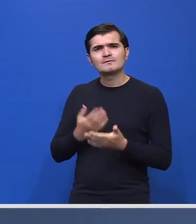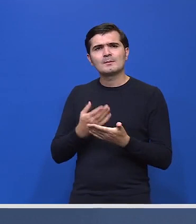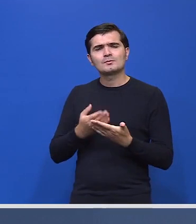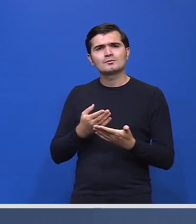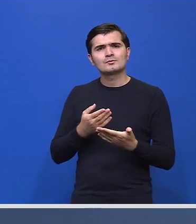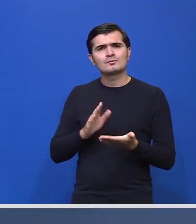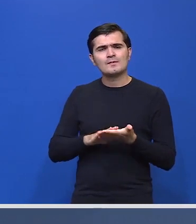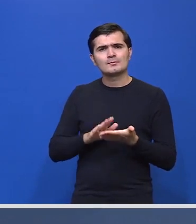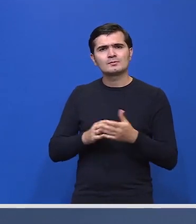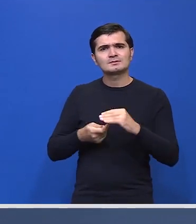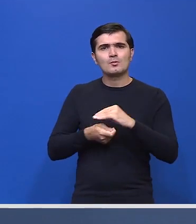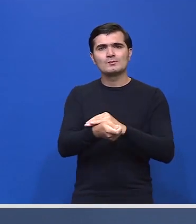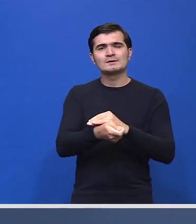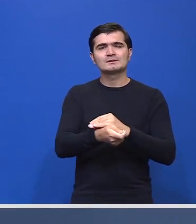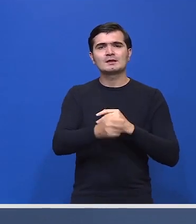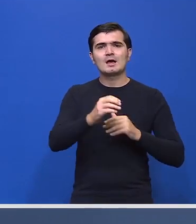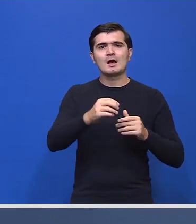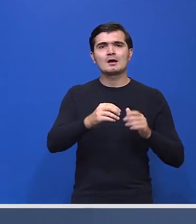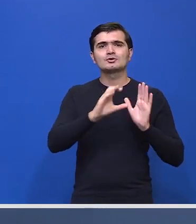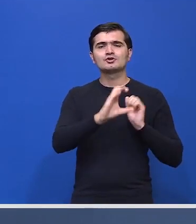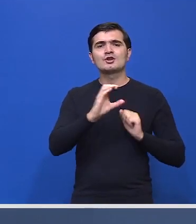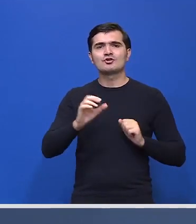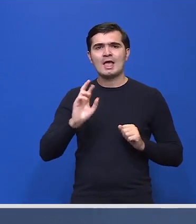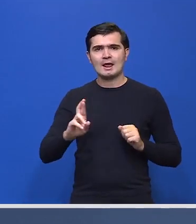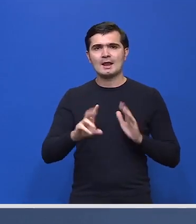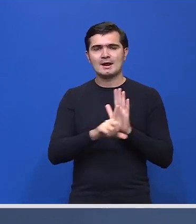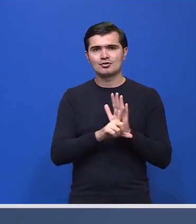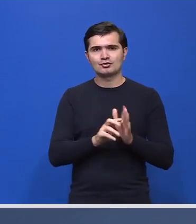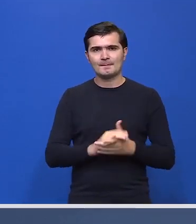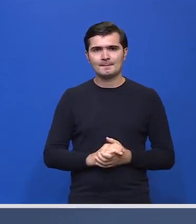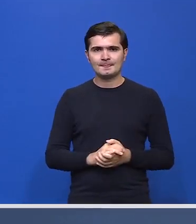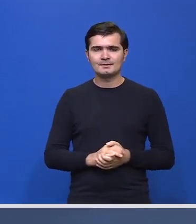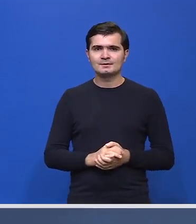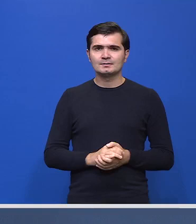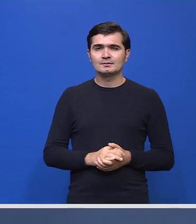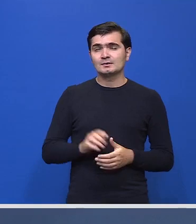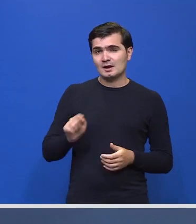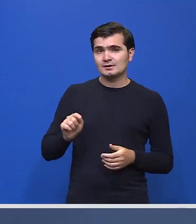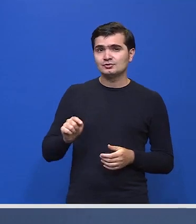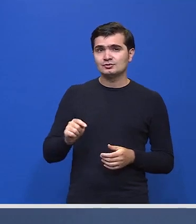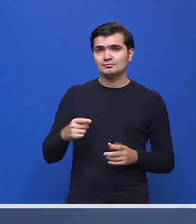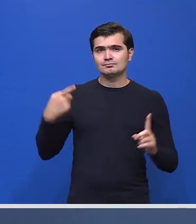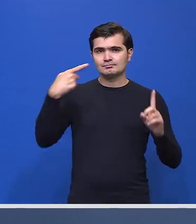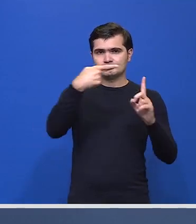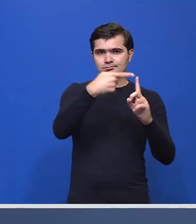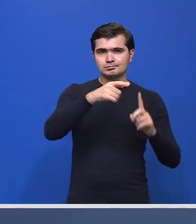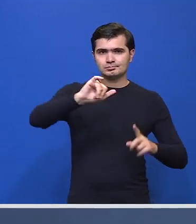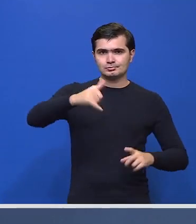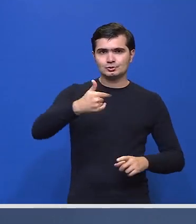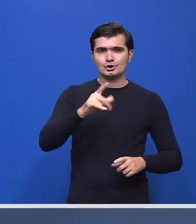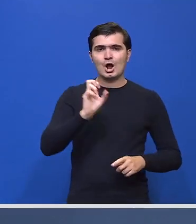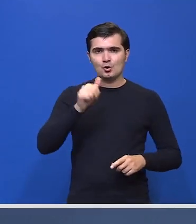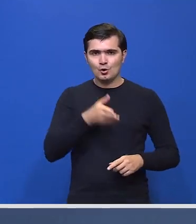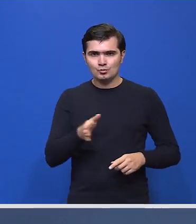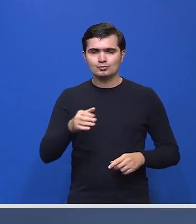Curtea Constituțională. Aici jalonul și, să zicem așa,